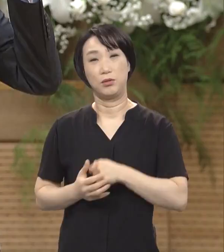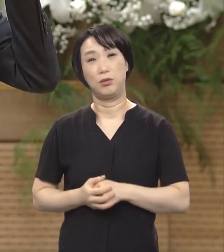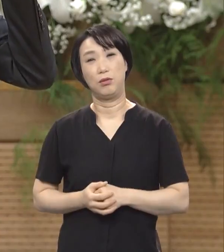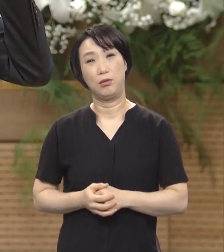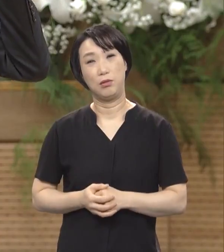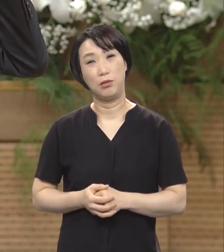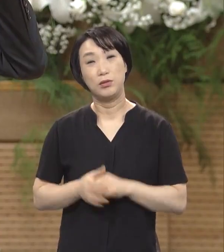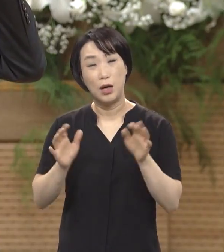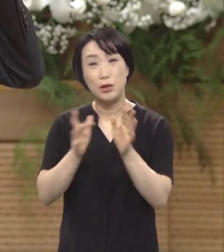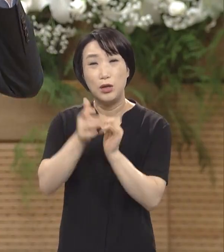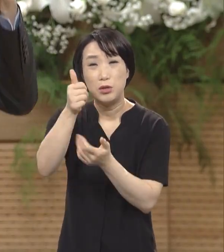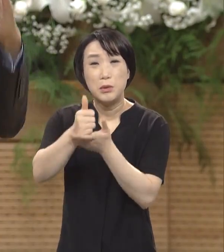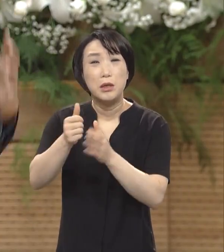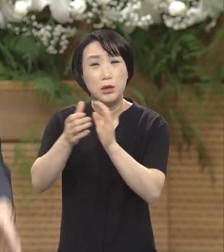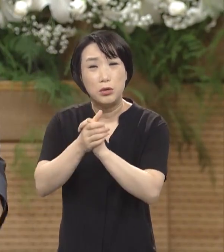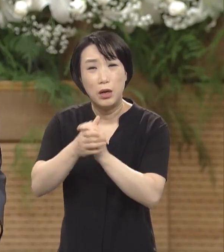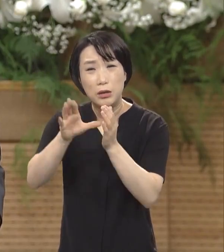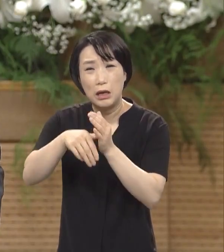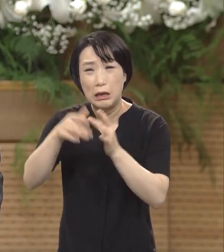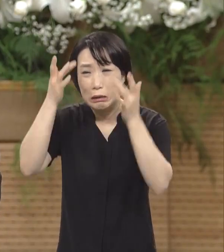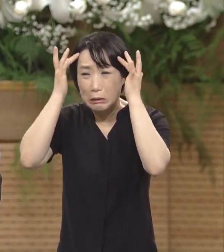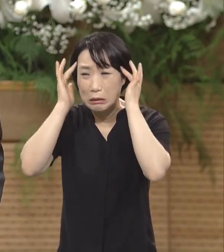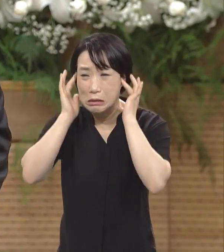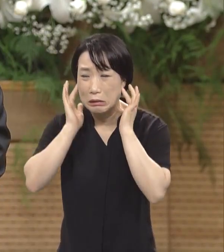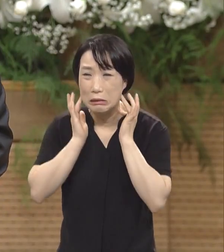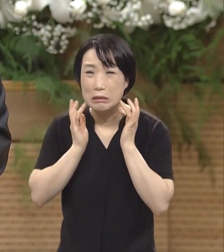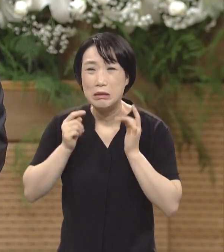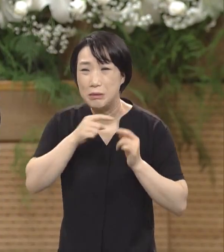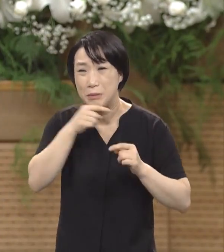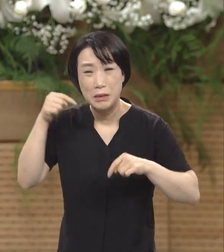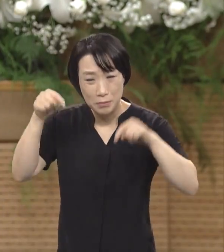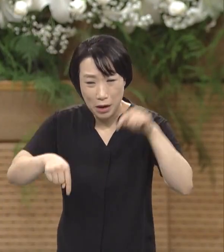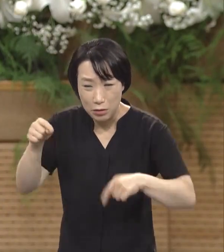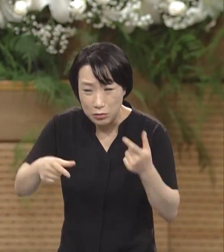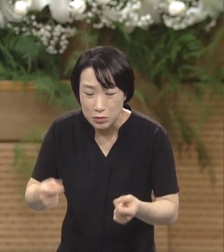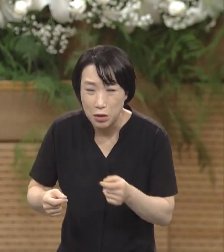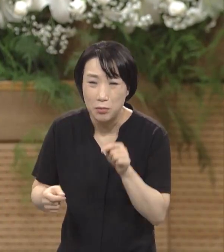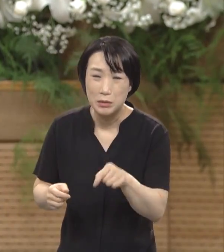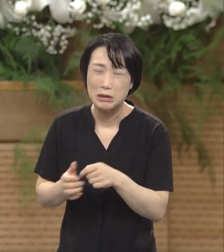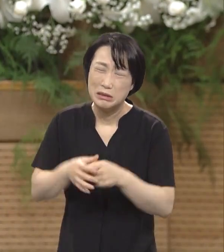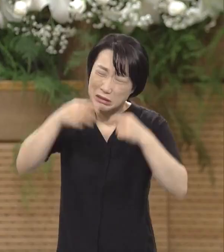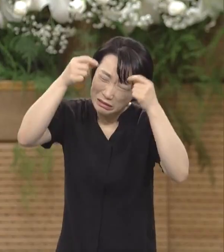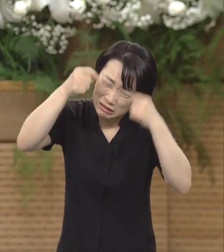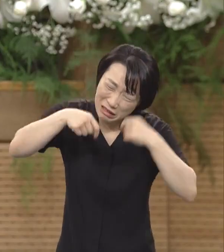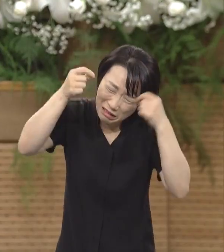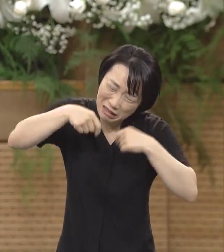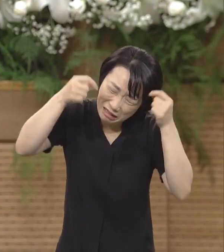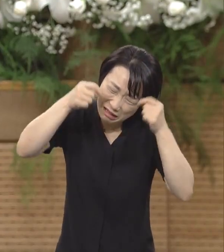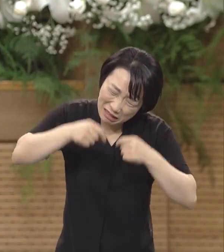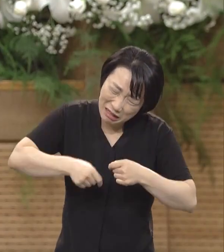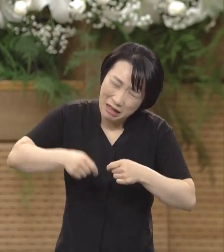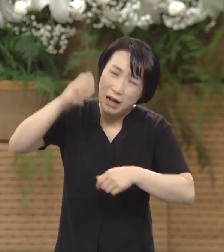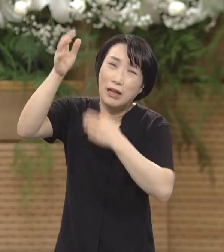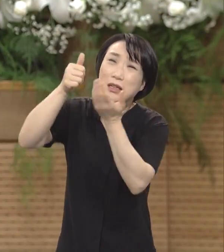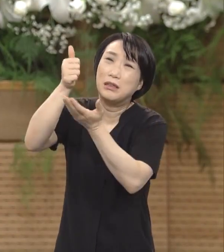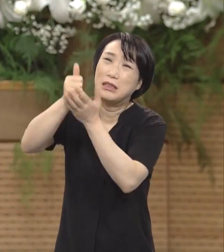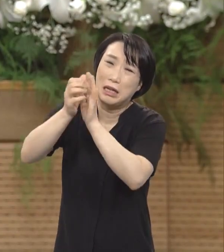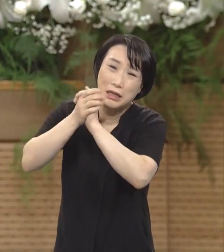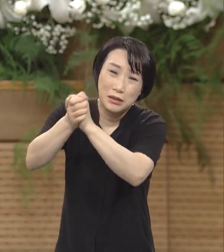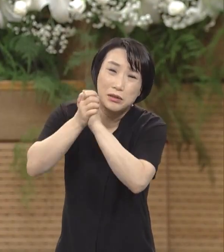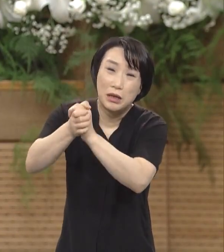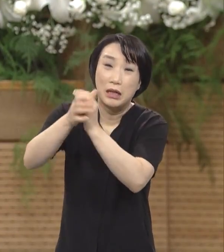막 땀이 떨어지는 빗방울처럼 심한 통과 눈물로 아래